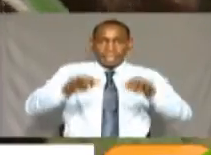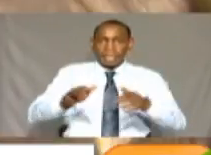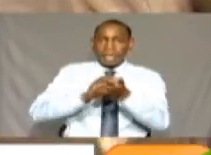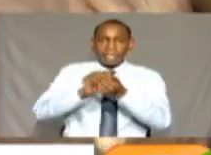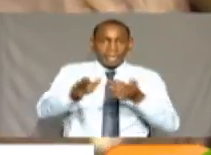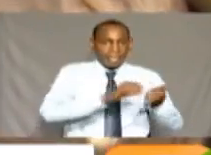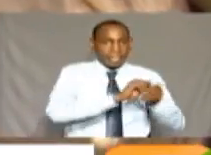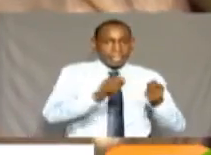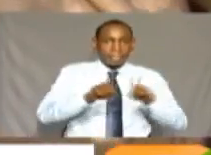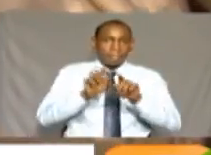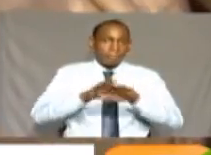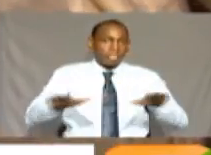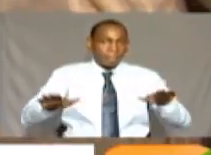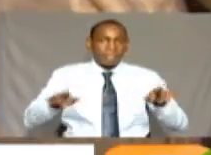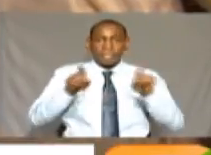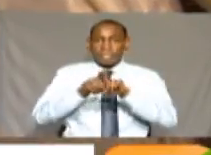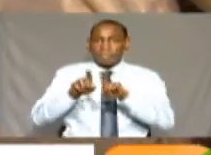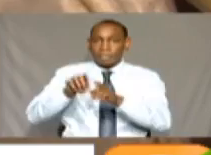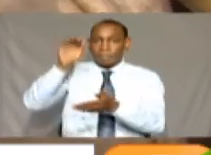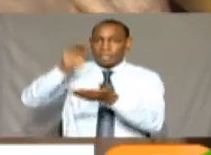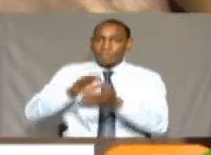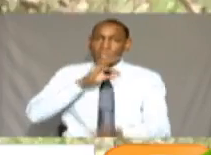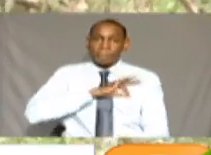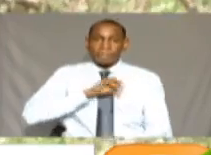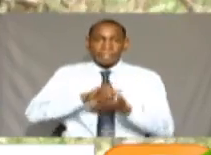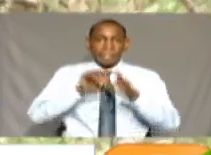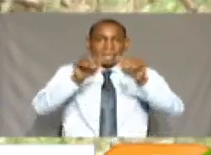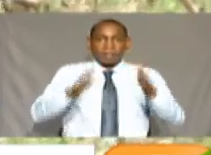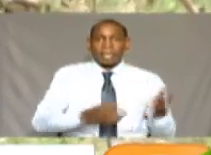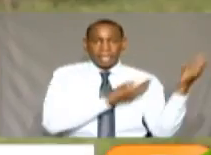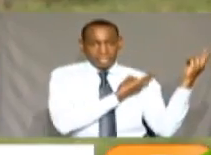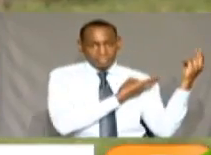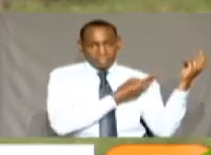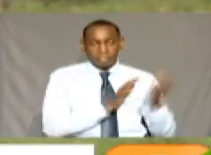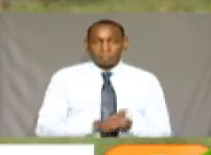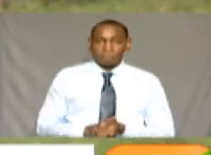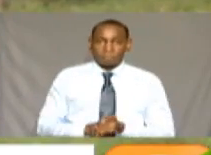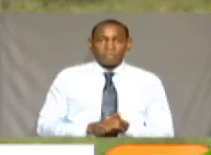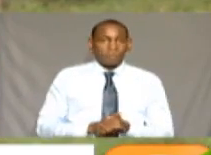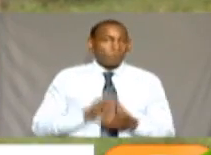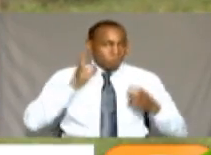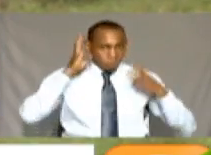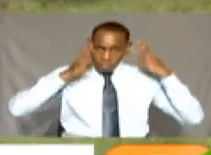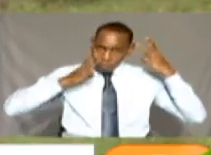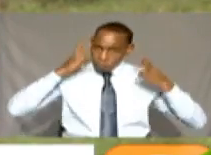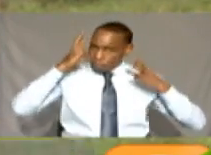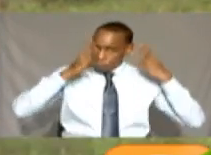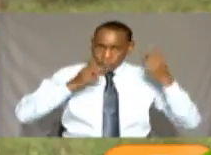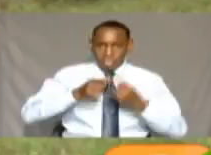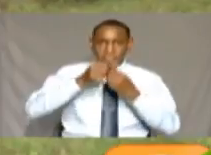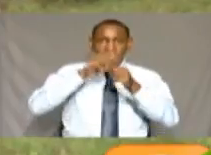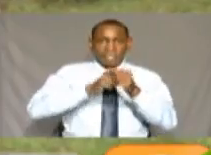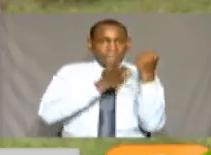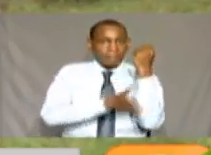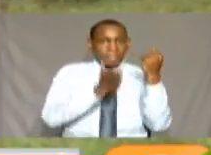hasara pia hapa mashambani na kupunguza mapato ambayo wakulima hao wanatarajia. Naofia sana kwa uvunaji wa mahindi kwa